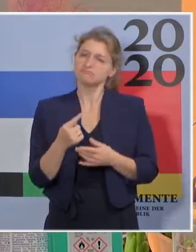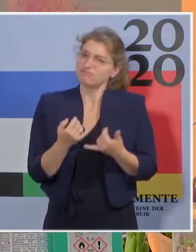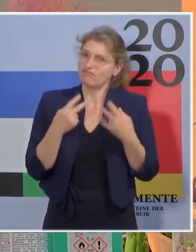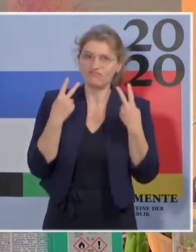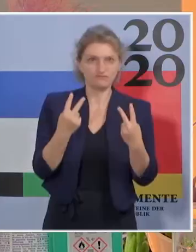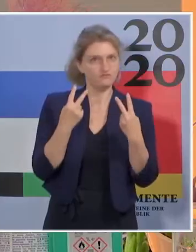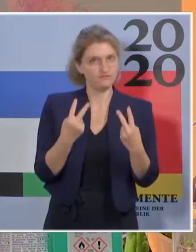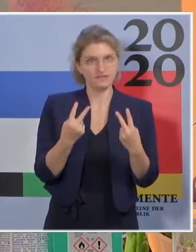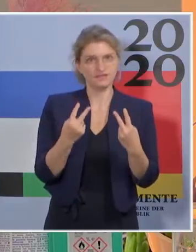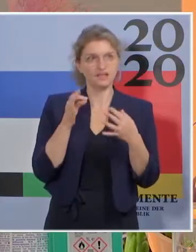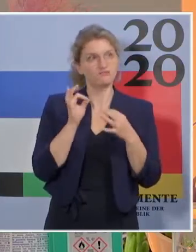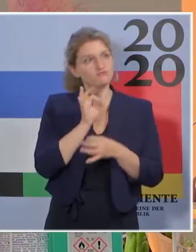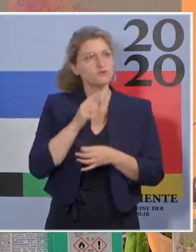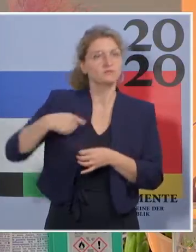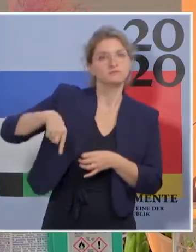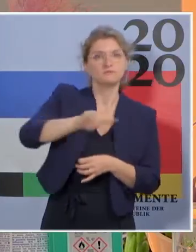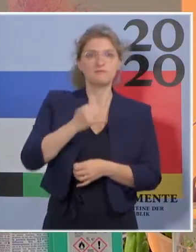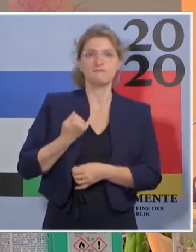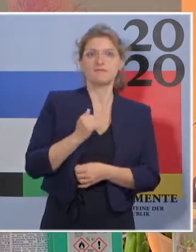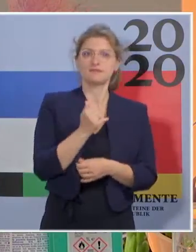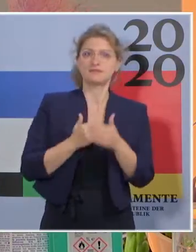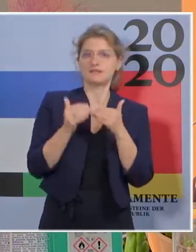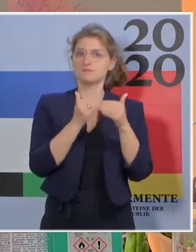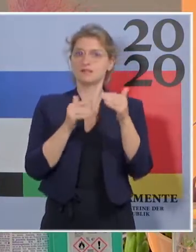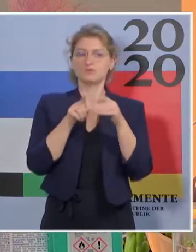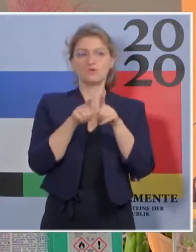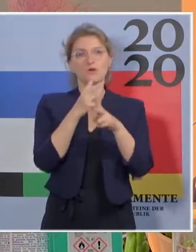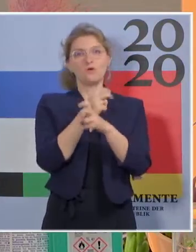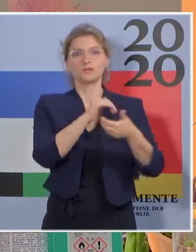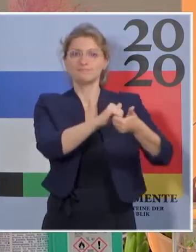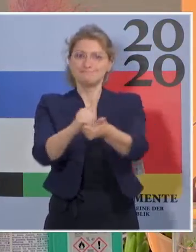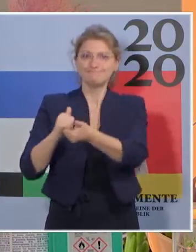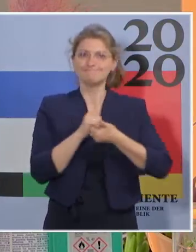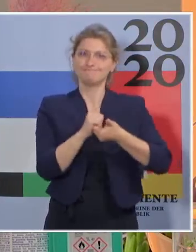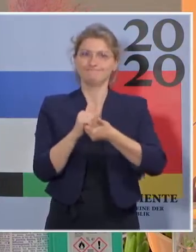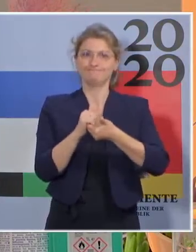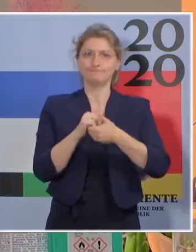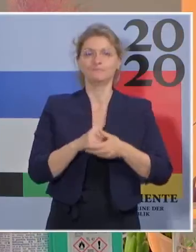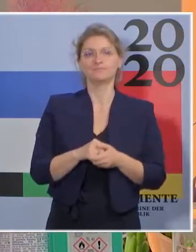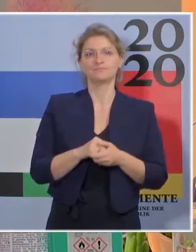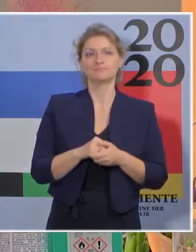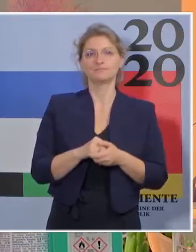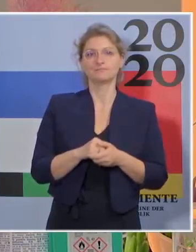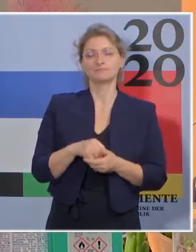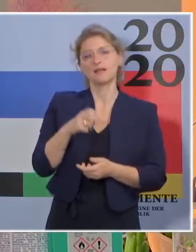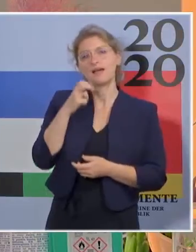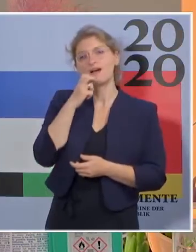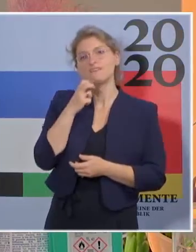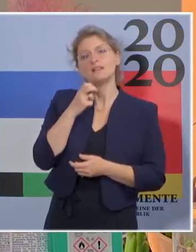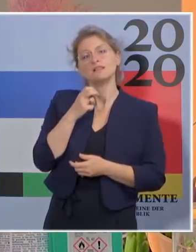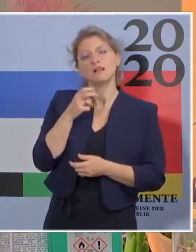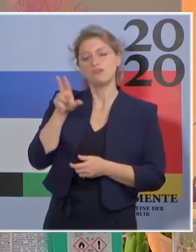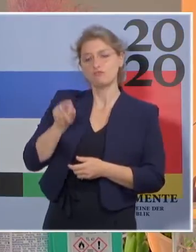zur Identitätsbildung und zum Zusammenhalt in Österreich. Ich möchte Ihnen einen Satz von Bertrand